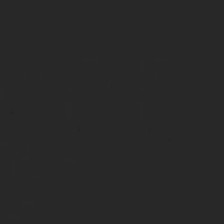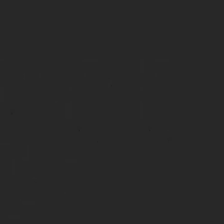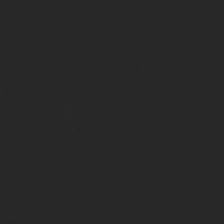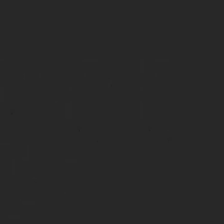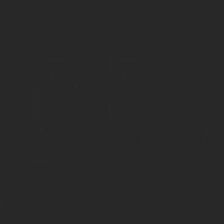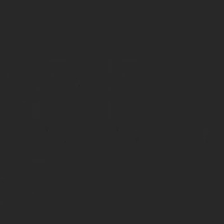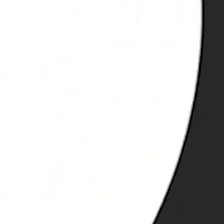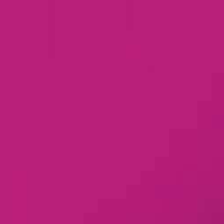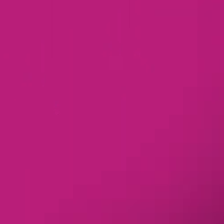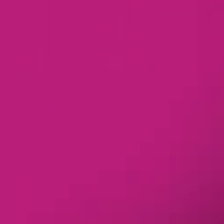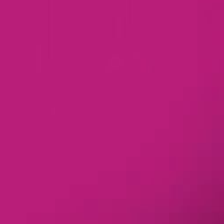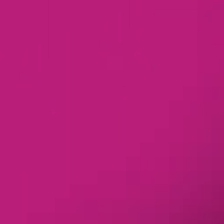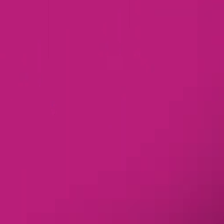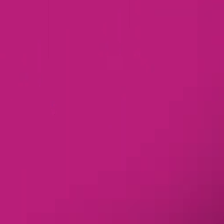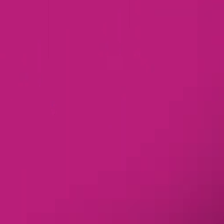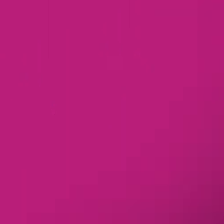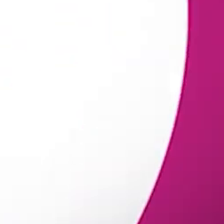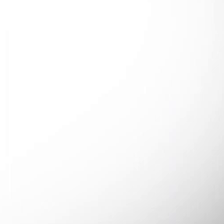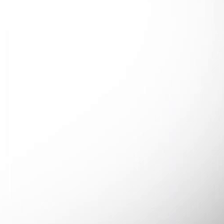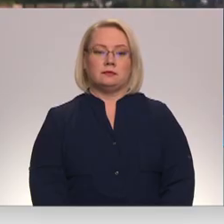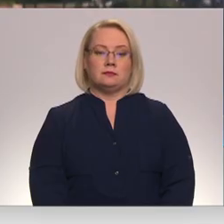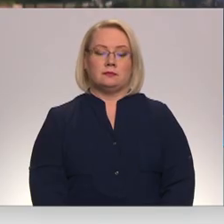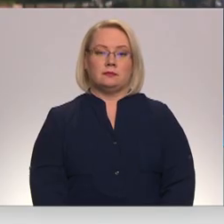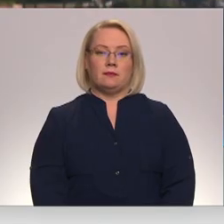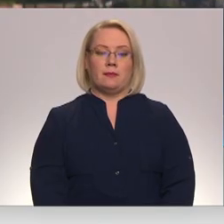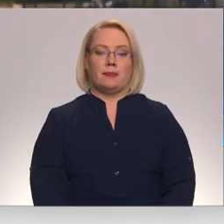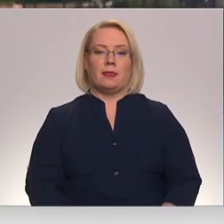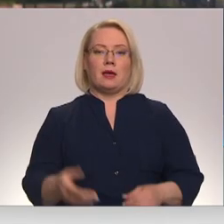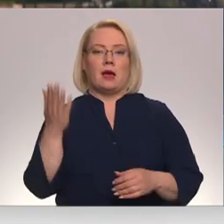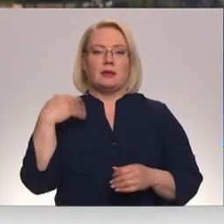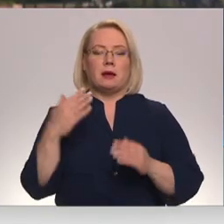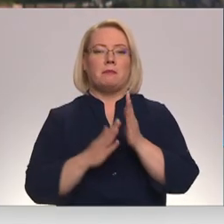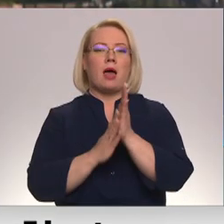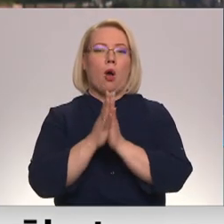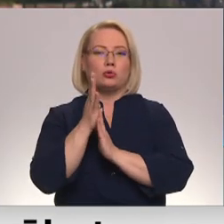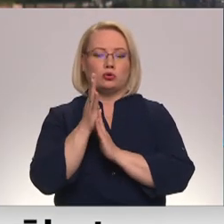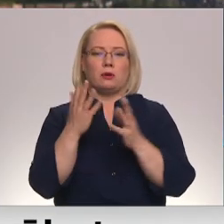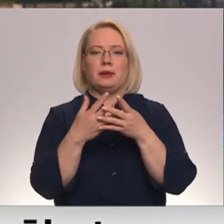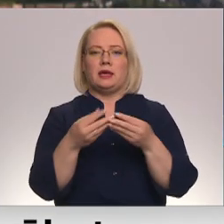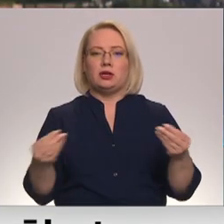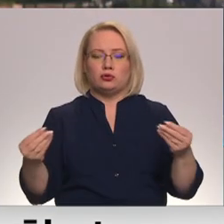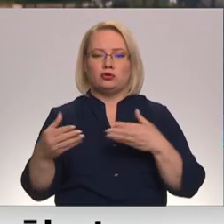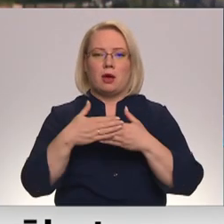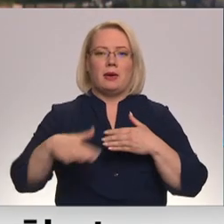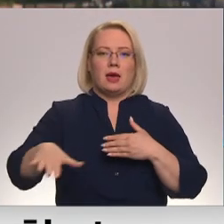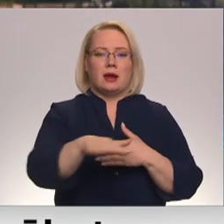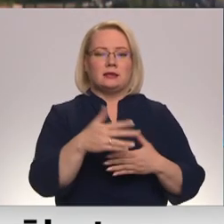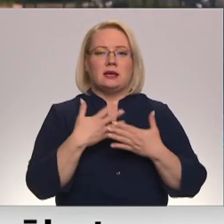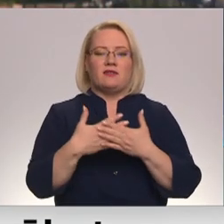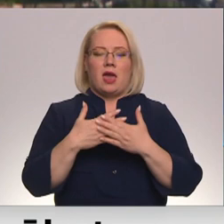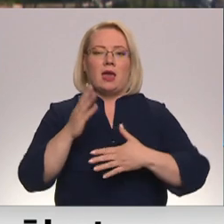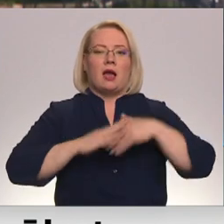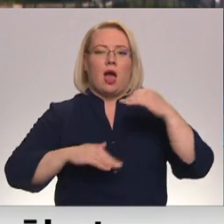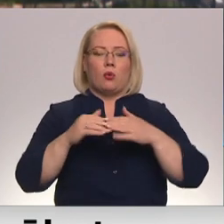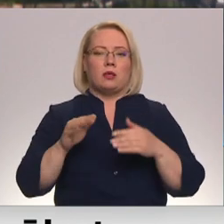Re, viss ēters ir te! Kadreiz plaukstošā, bet nu izzūdošā piekrastes zvejnieka aroda